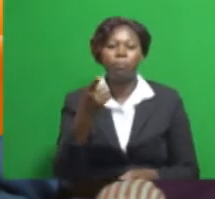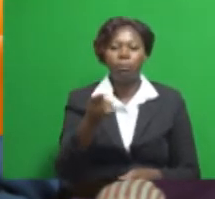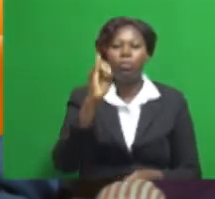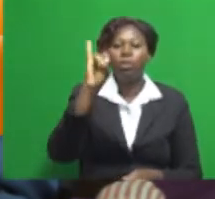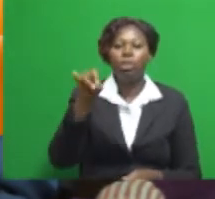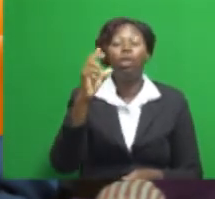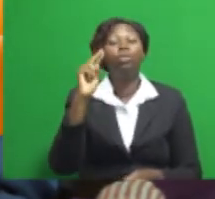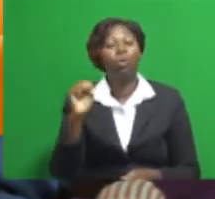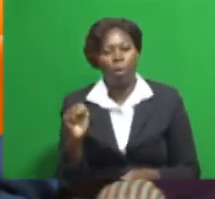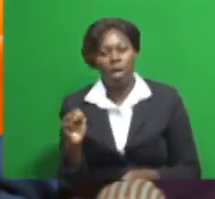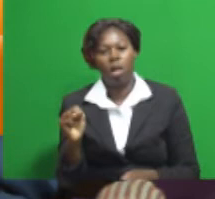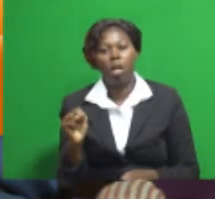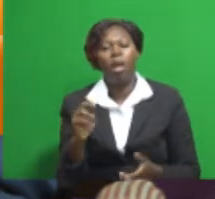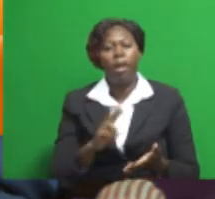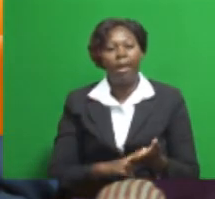vaJudha,